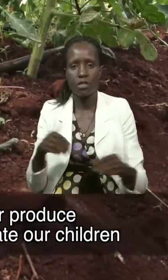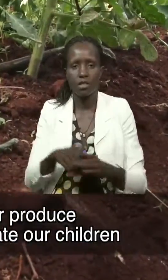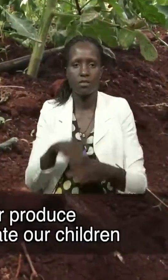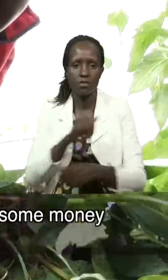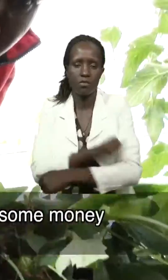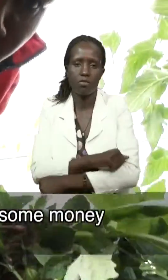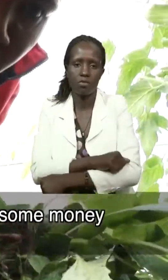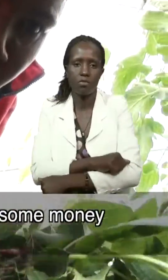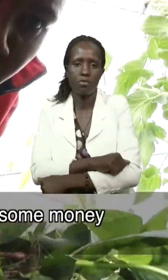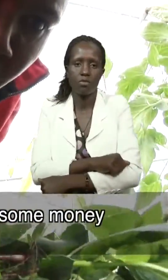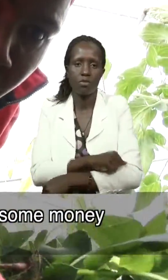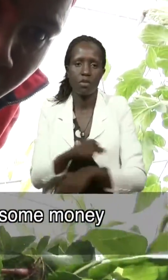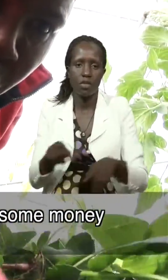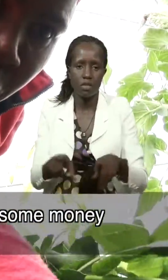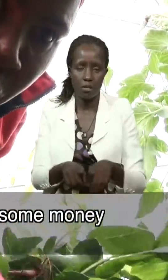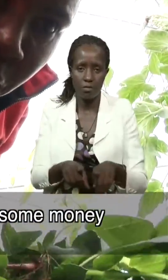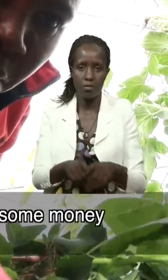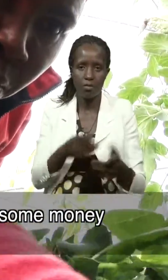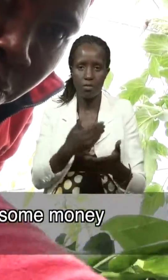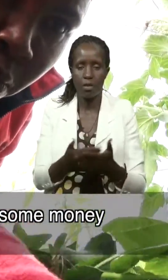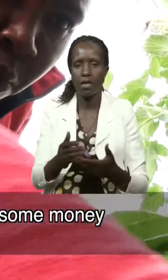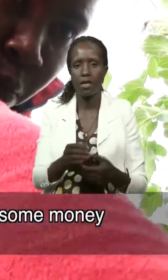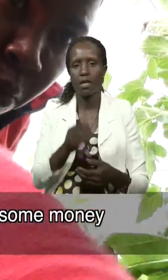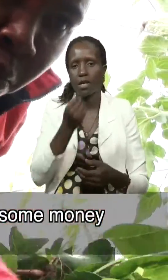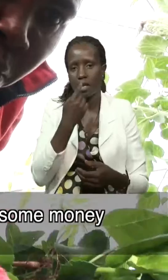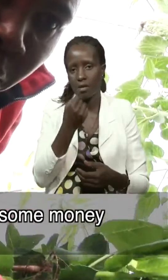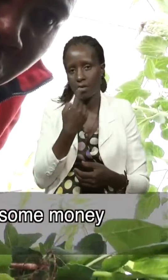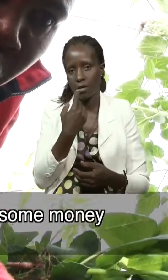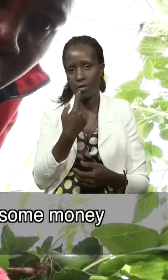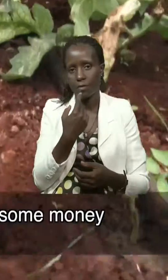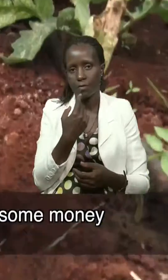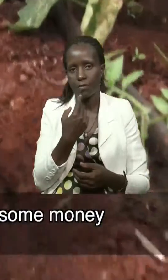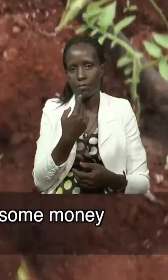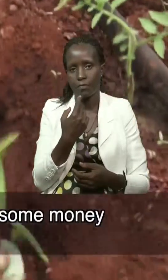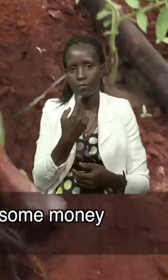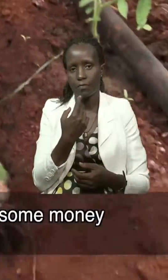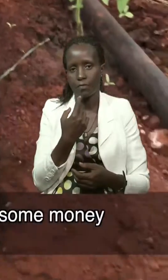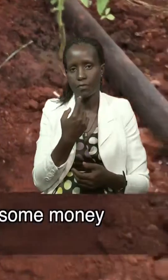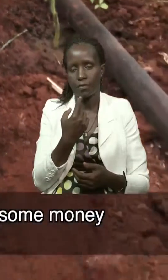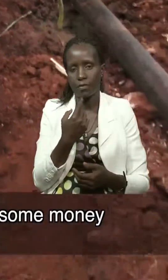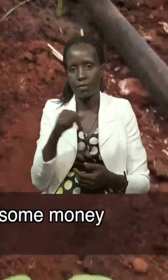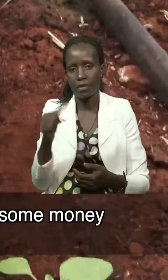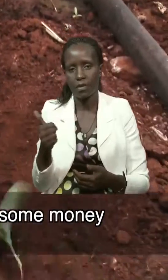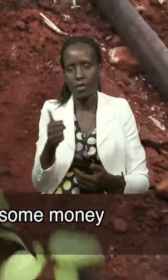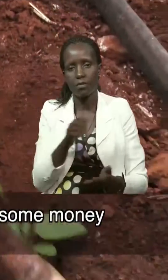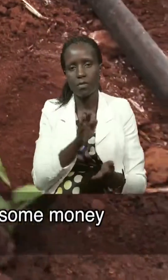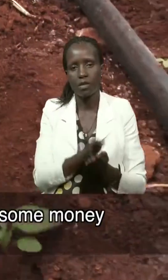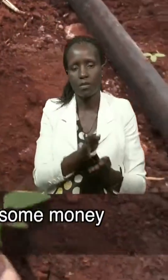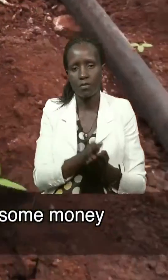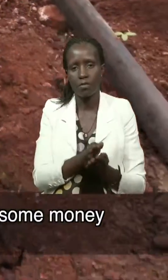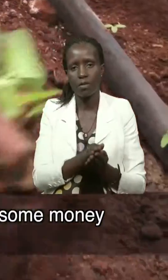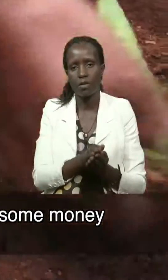tunaelimisha, kuna mandawa tunanunua, hata tunaweka katika